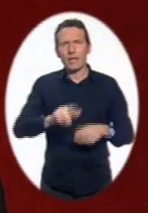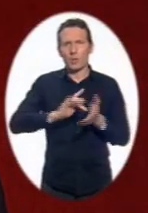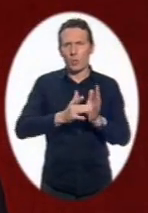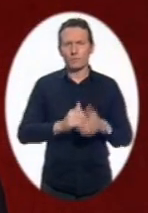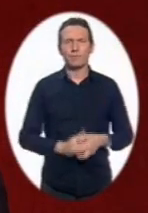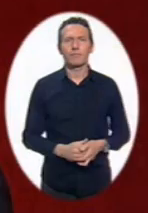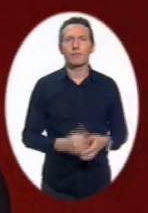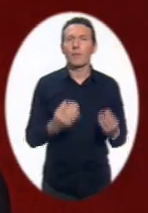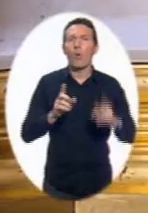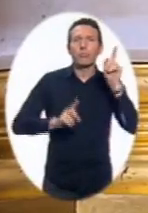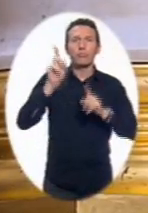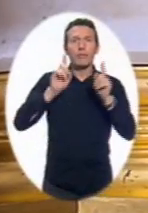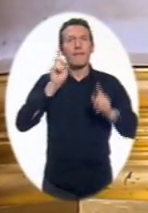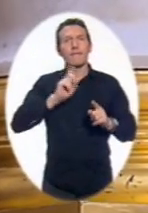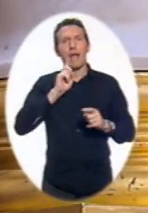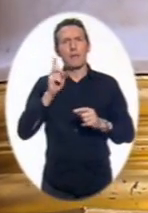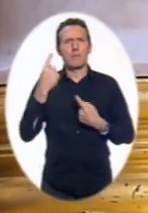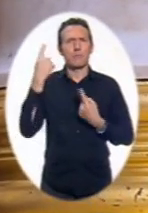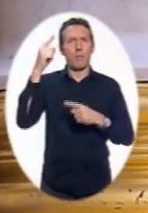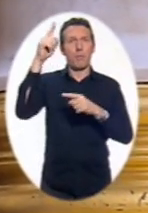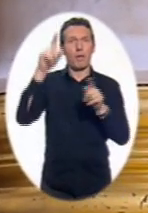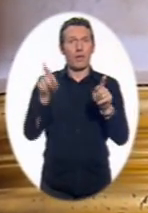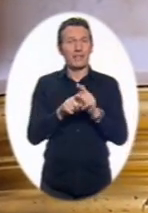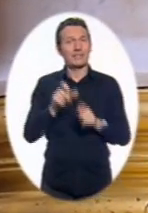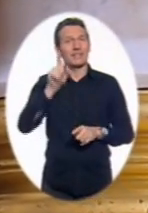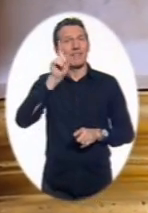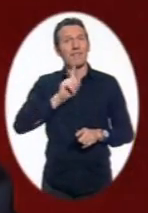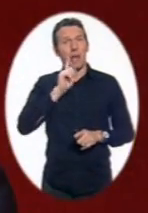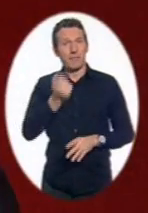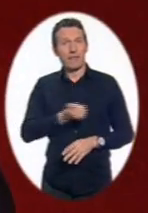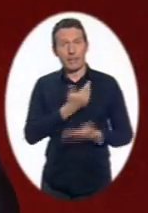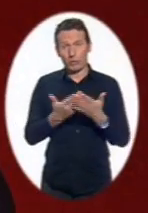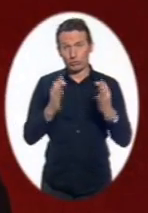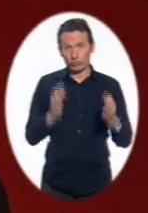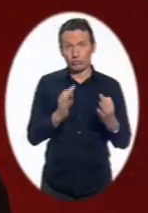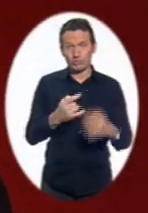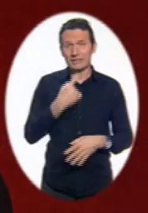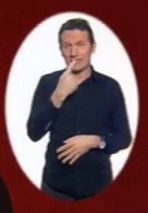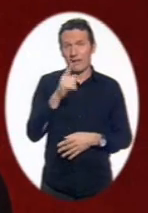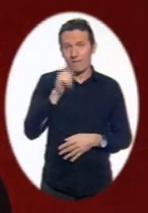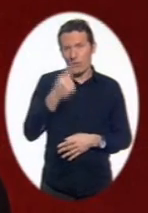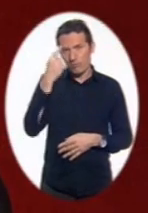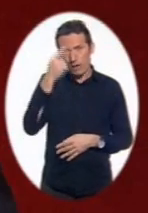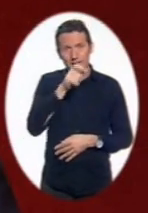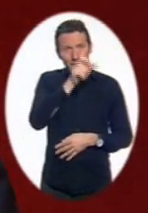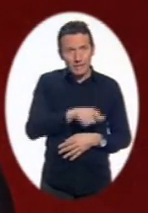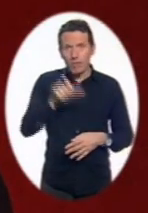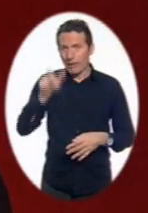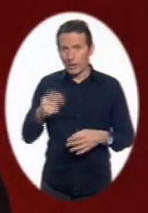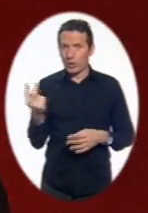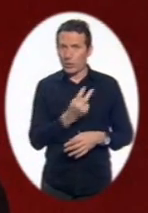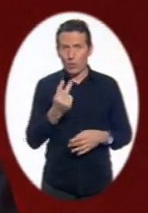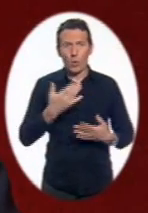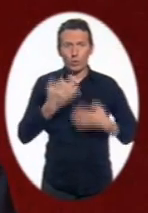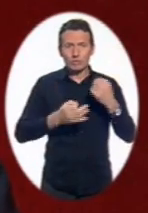que beaucoup de voix de femmes se sont élevé pour dire pensons aussi à la plignante c'est ce que je viens de dire donc il faut justement que la justice passe